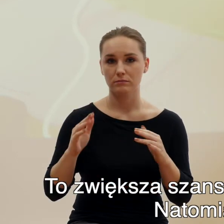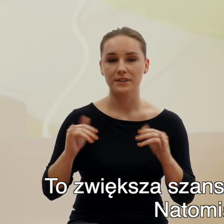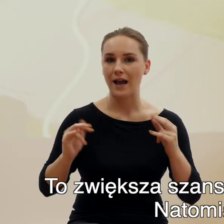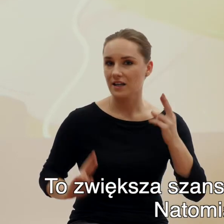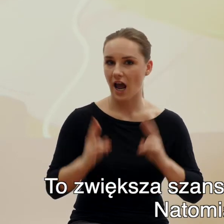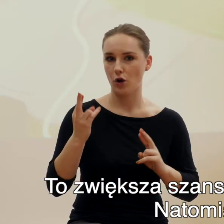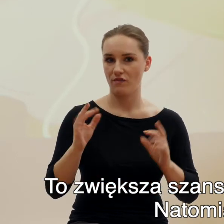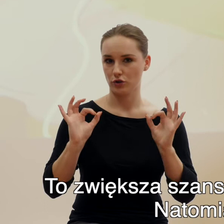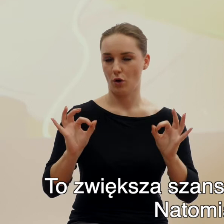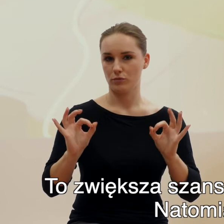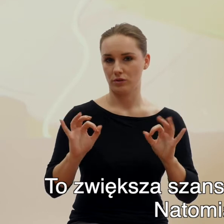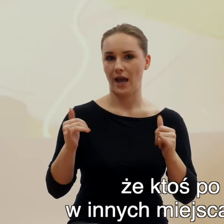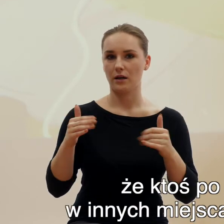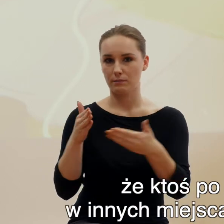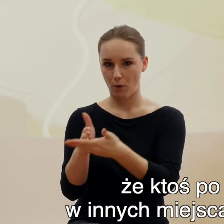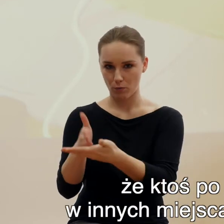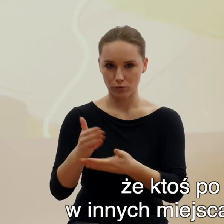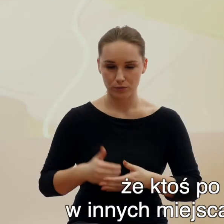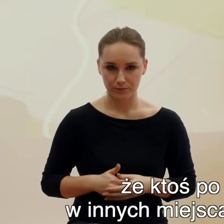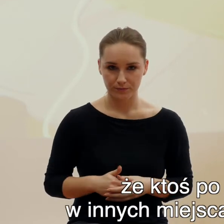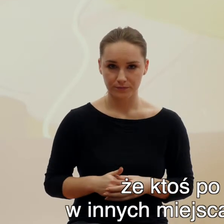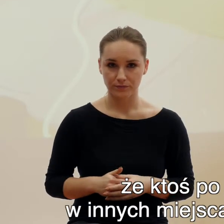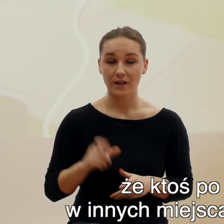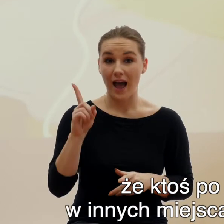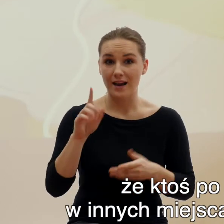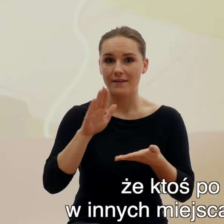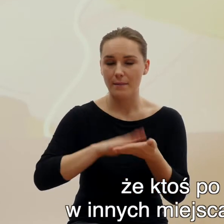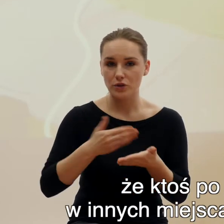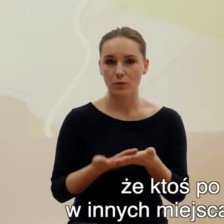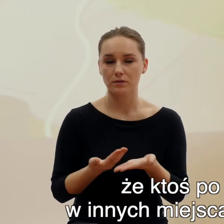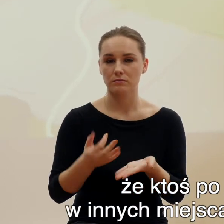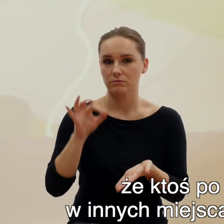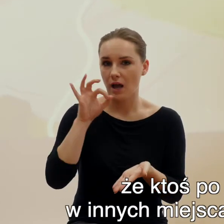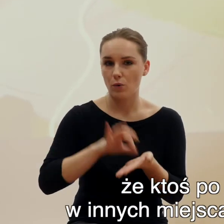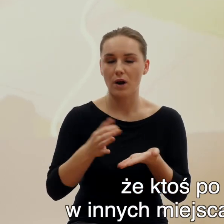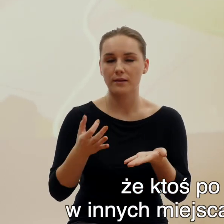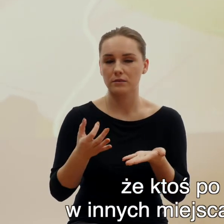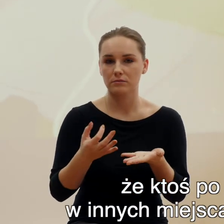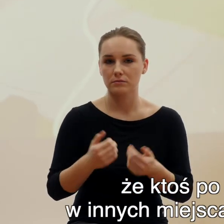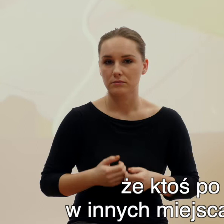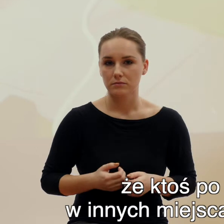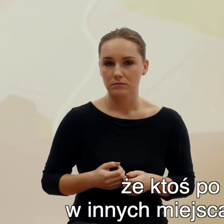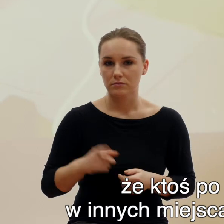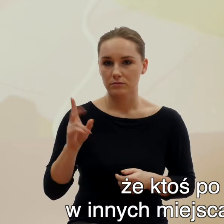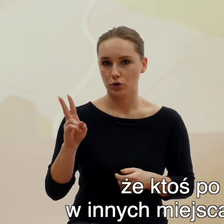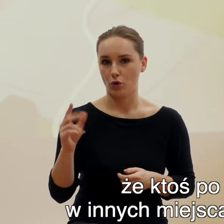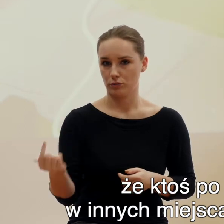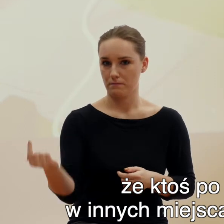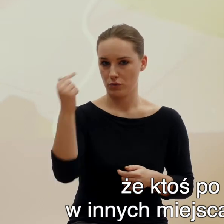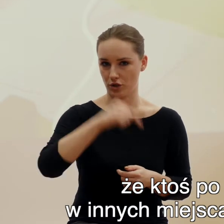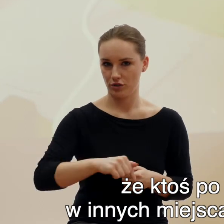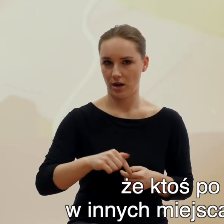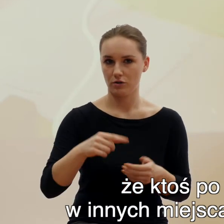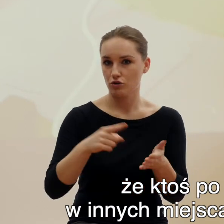Natomiast w momencie, gdyby się okazało, że ktoś po prostu pojawia się częściej, pojawia się w innych miejscach,